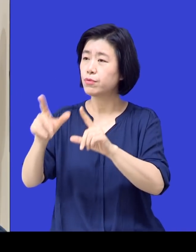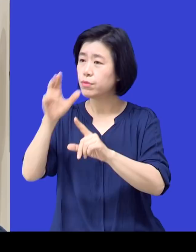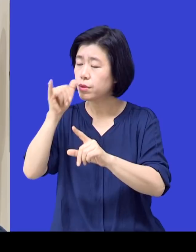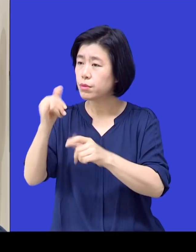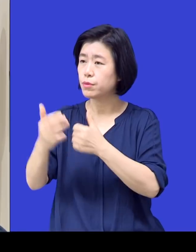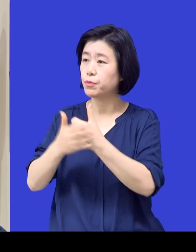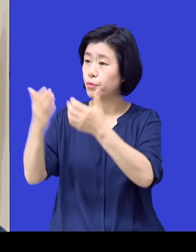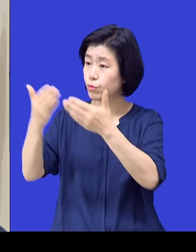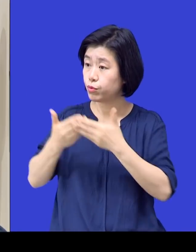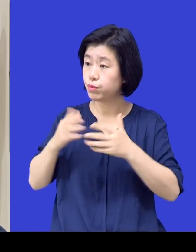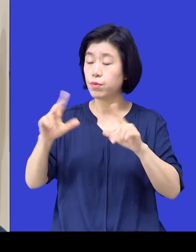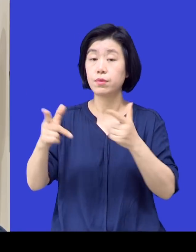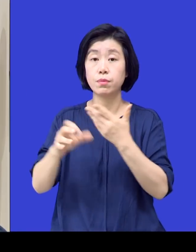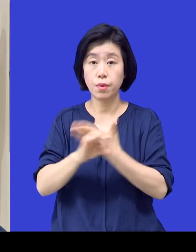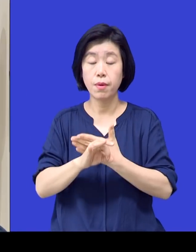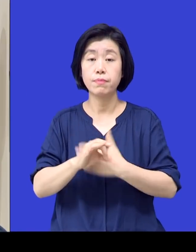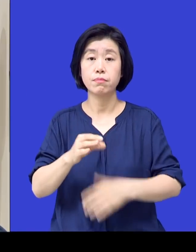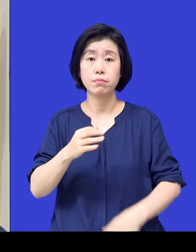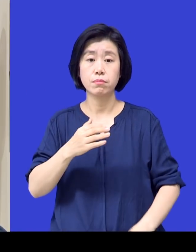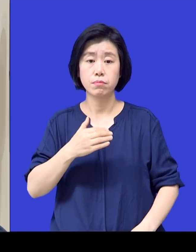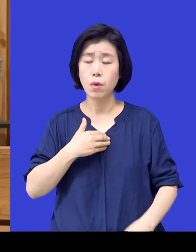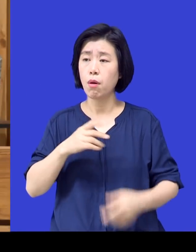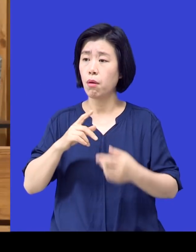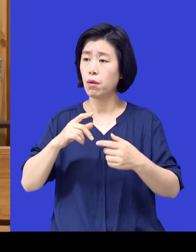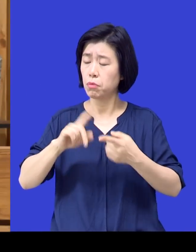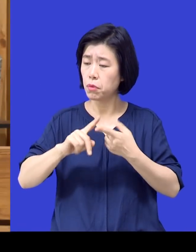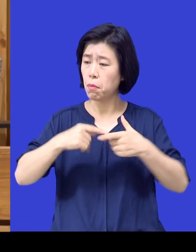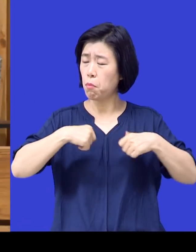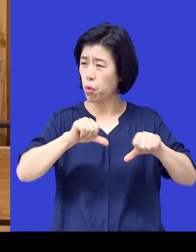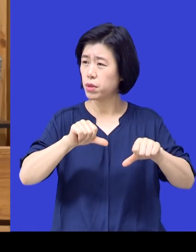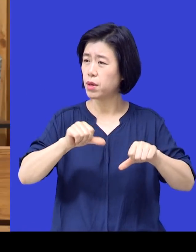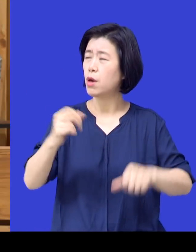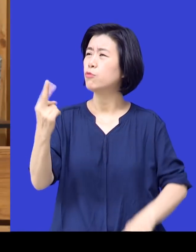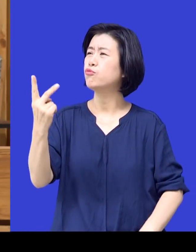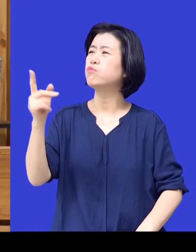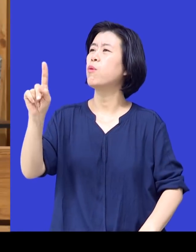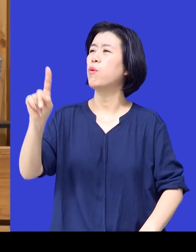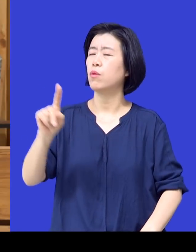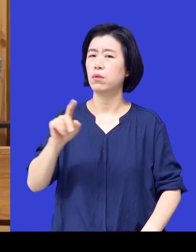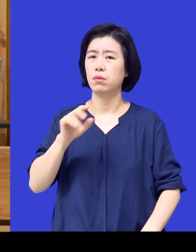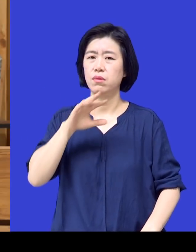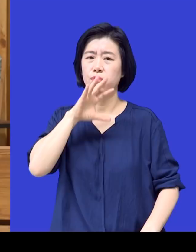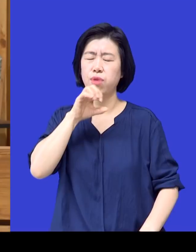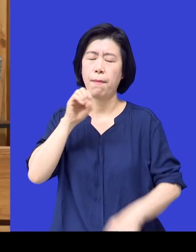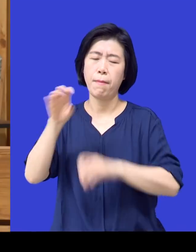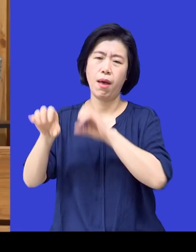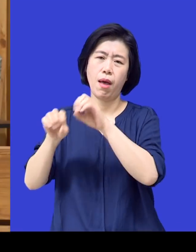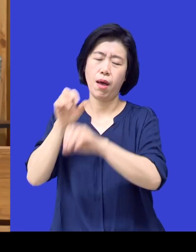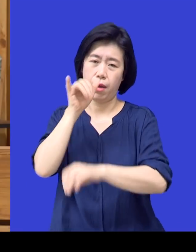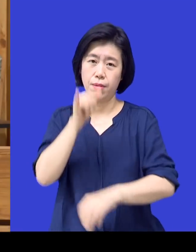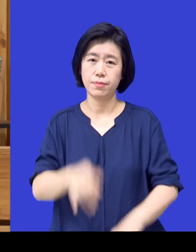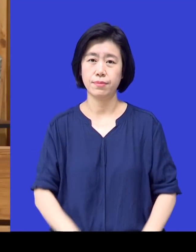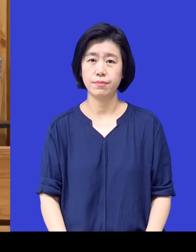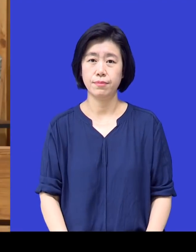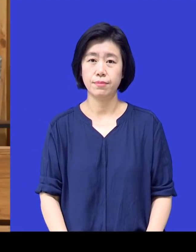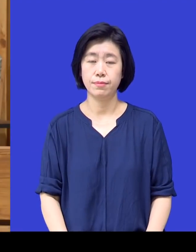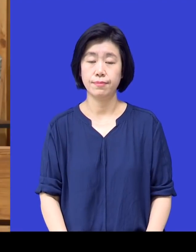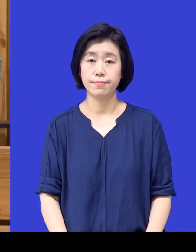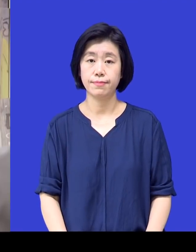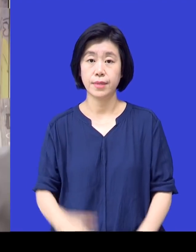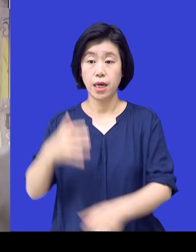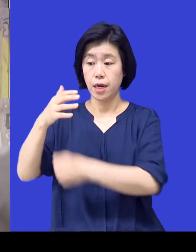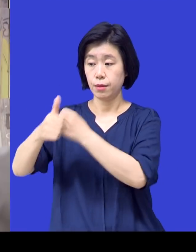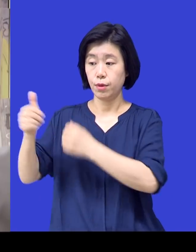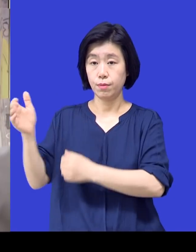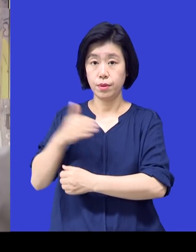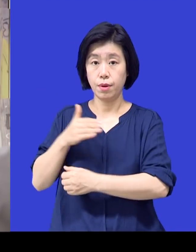하는 그게 저 마음속에 네. 계속 어려움이었죠. 그런데 언제 어떻게 좀 하나님께 좀 답을 얻게 되셨나요? 근데 이제